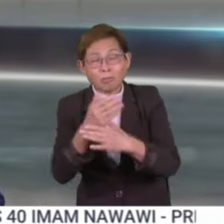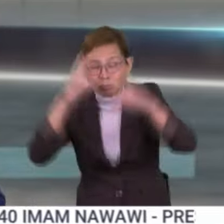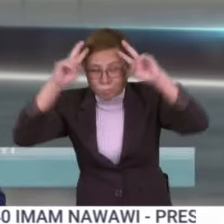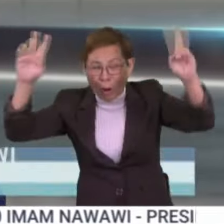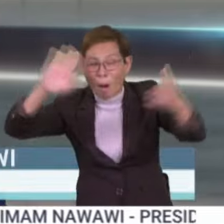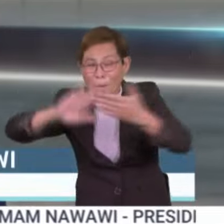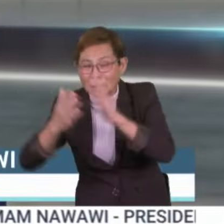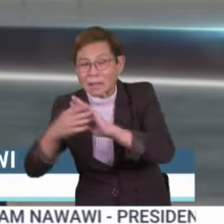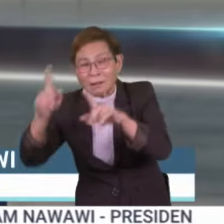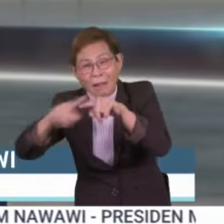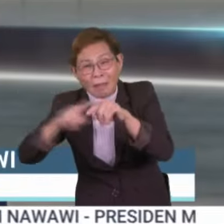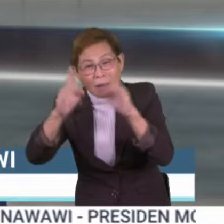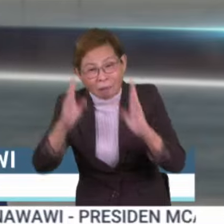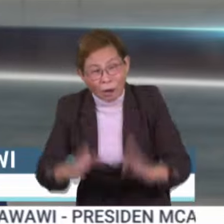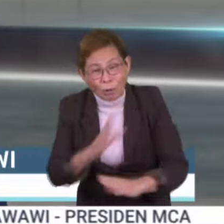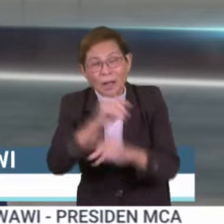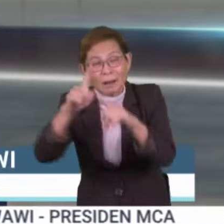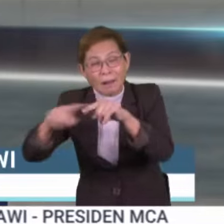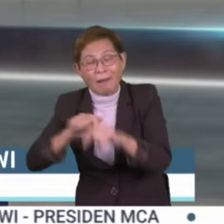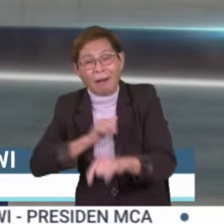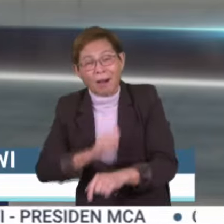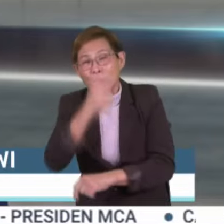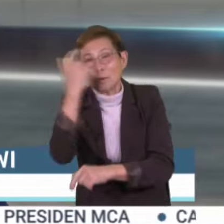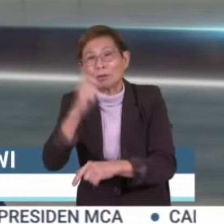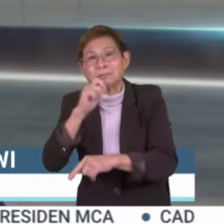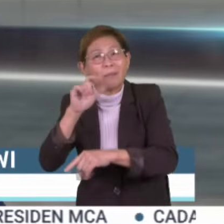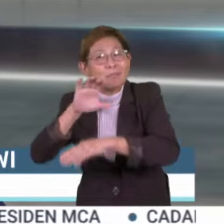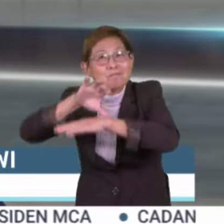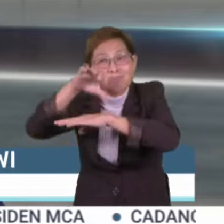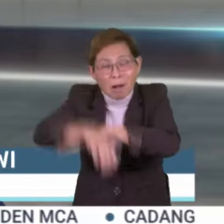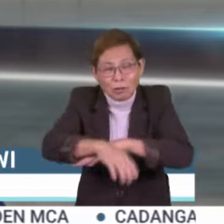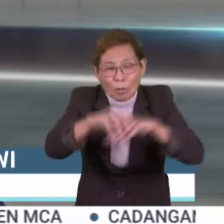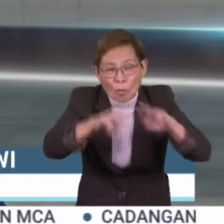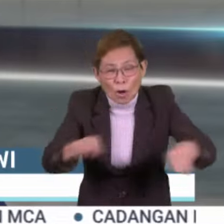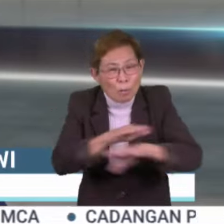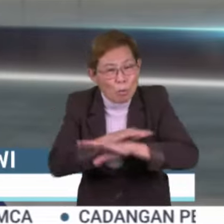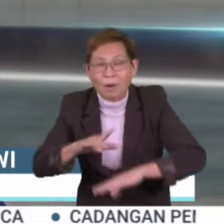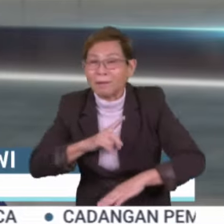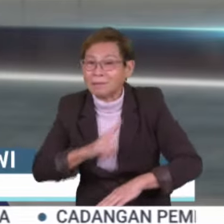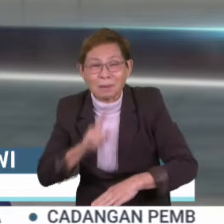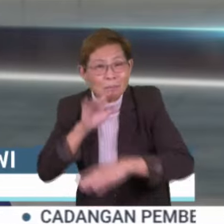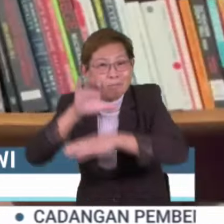keharmonian masyarakat berbilang kaum dan agama kerana tiada paksaan terhadap murid bukan Islam.